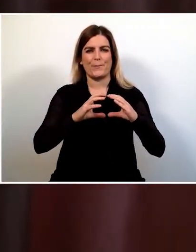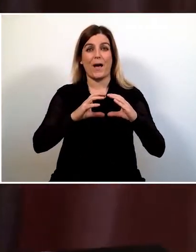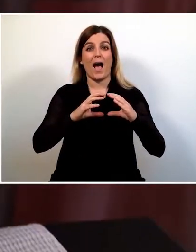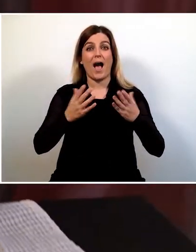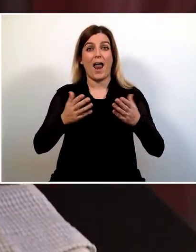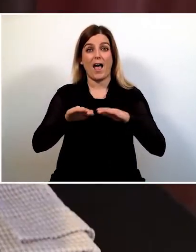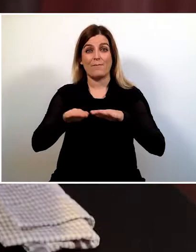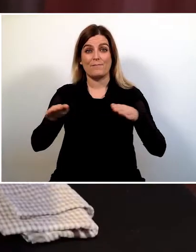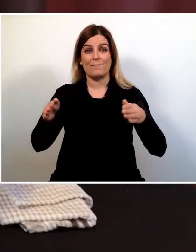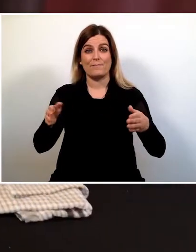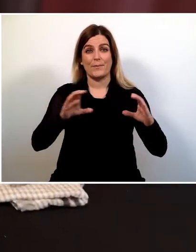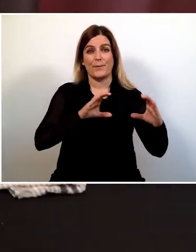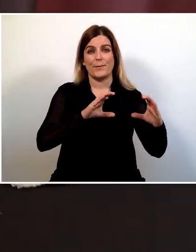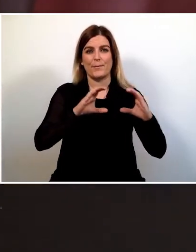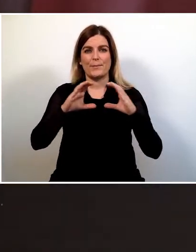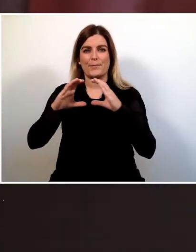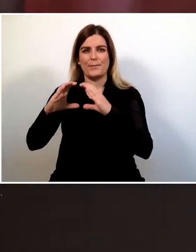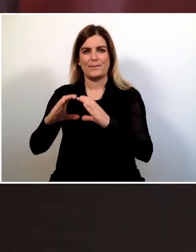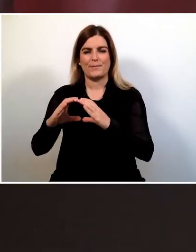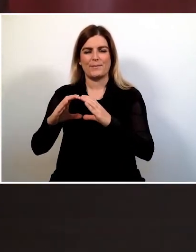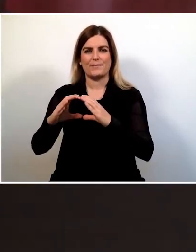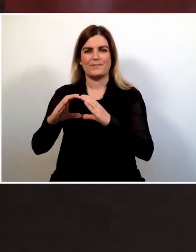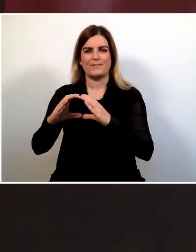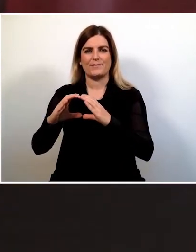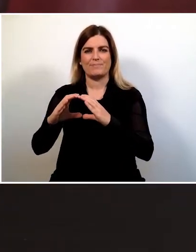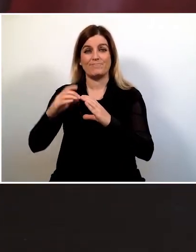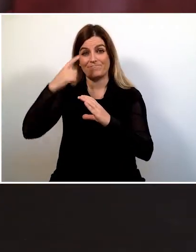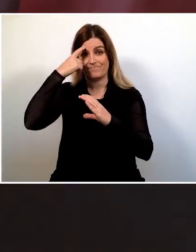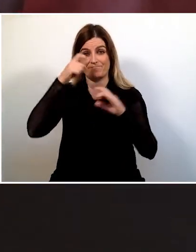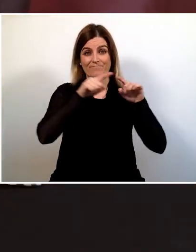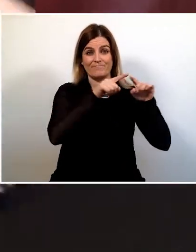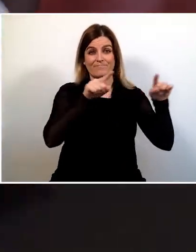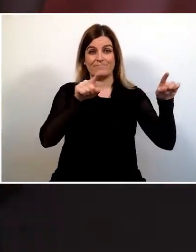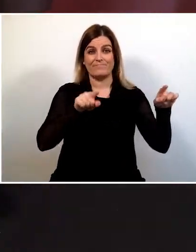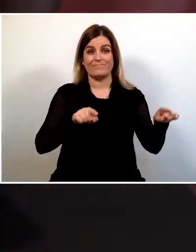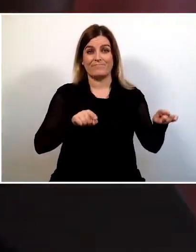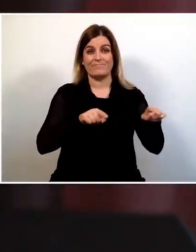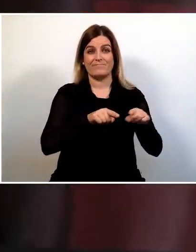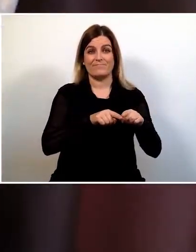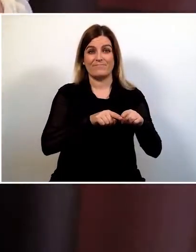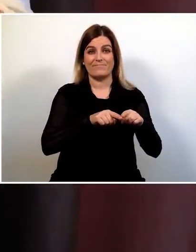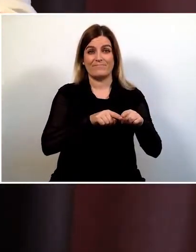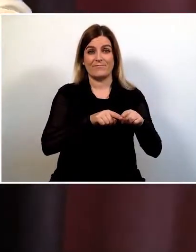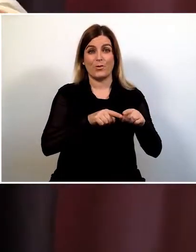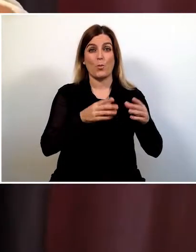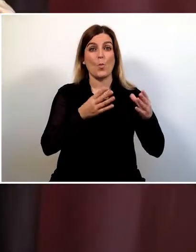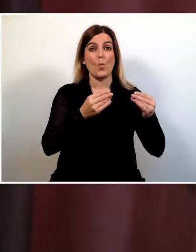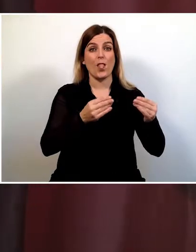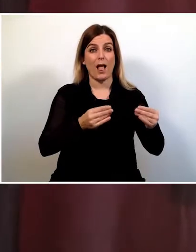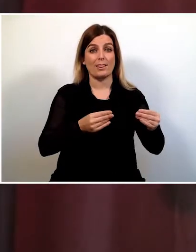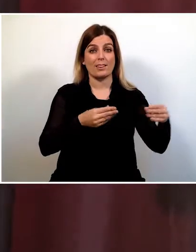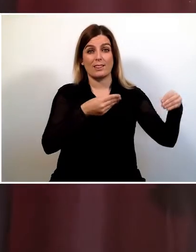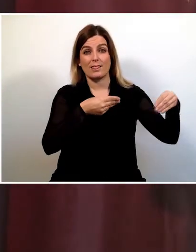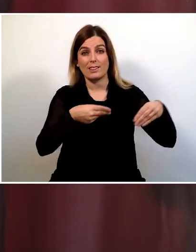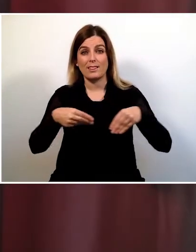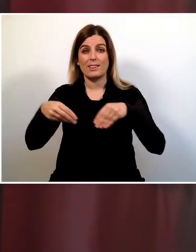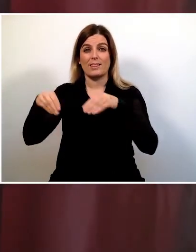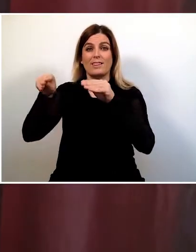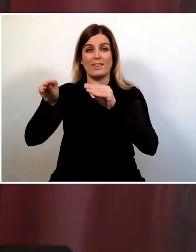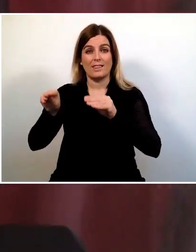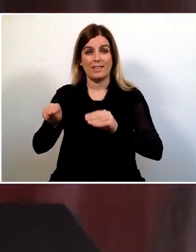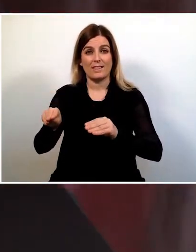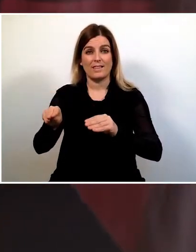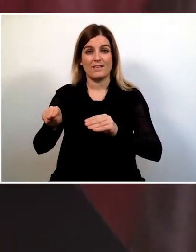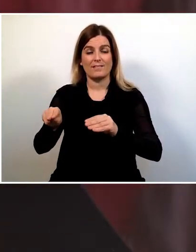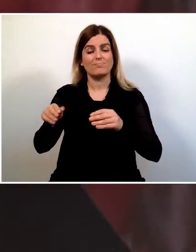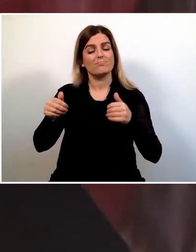la deixem a sobre d'una safata, amb un drap humit, un drap de cotó humit, la